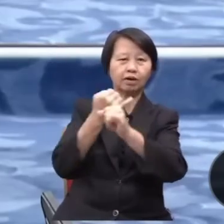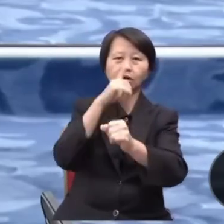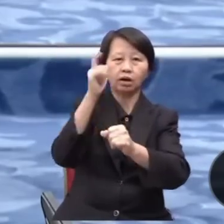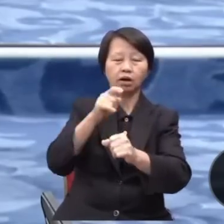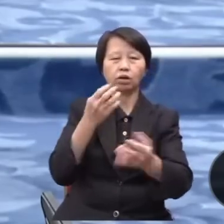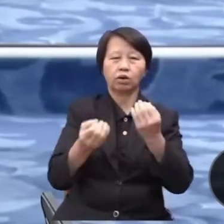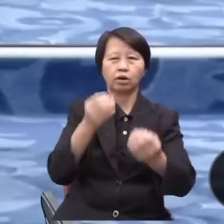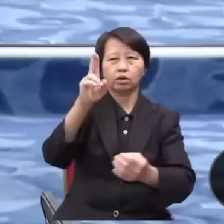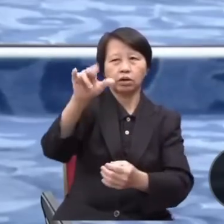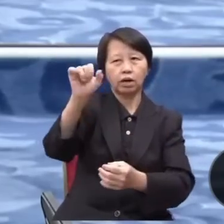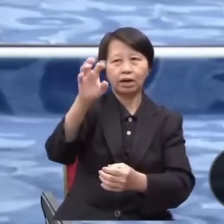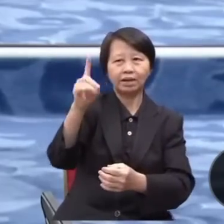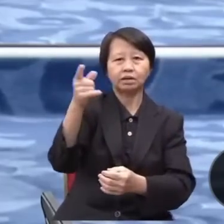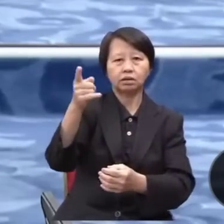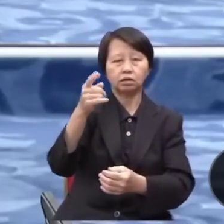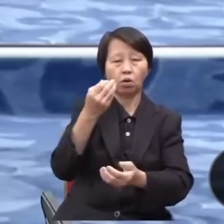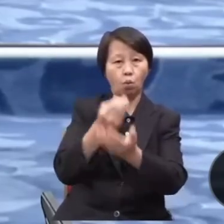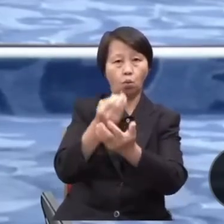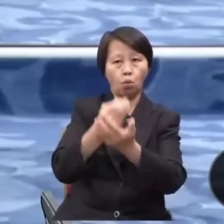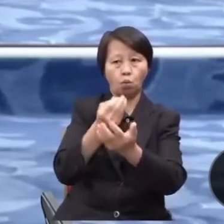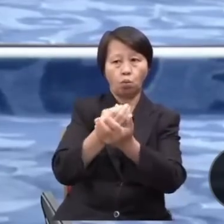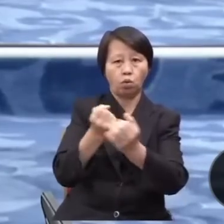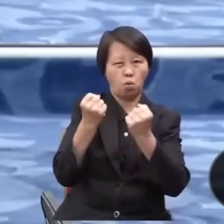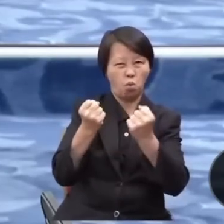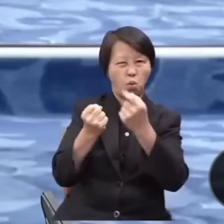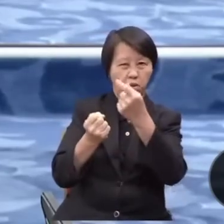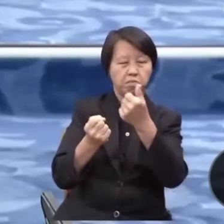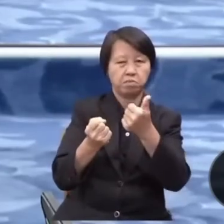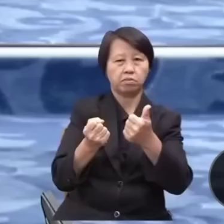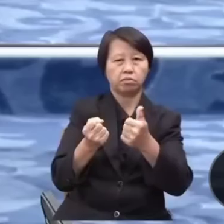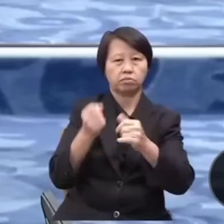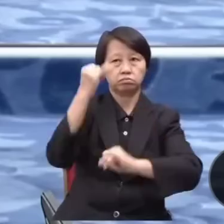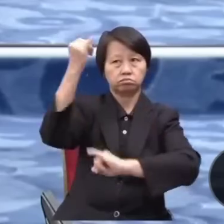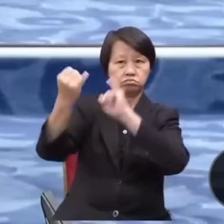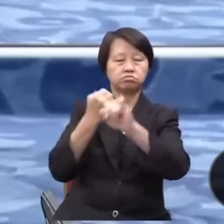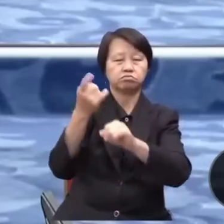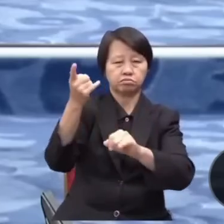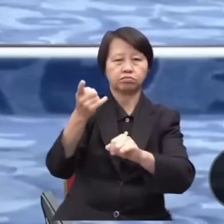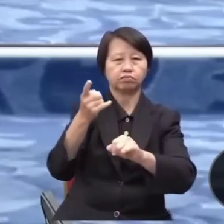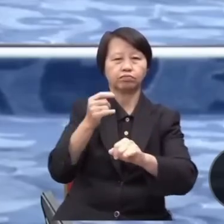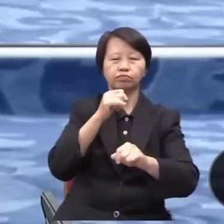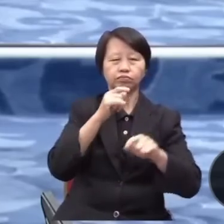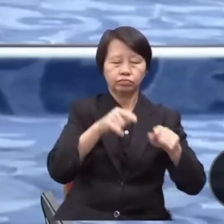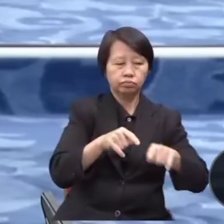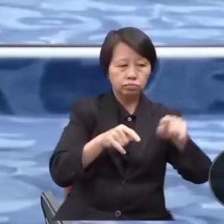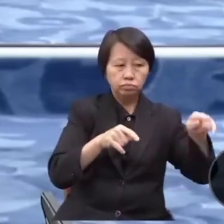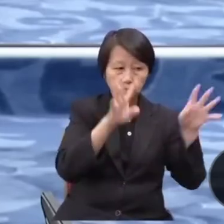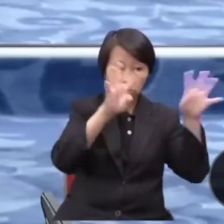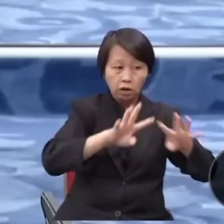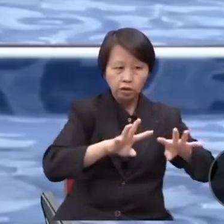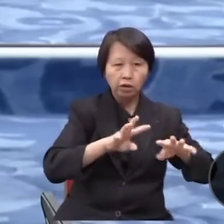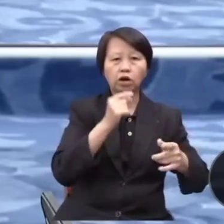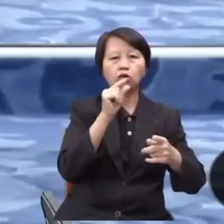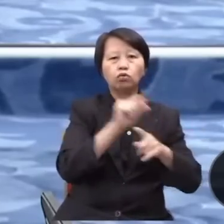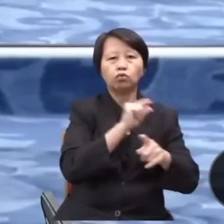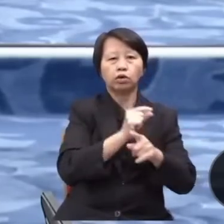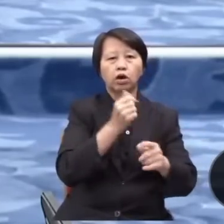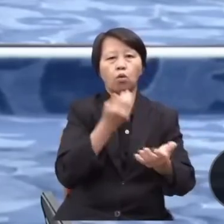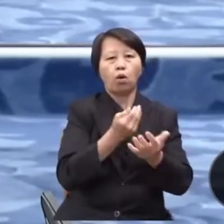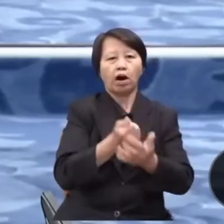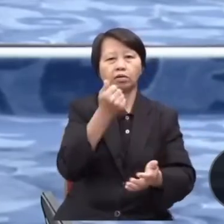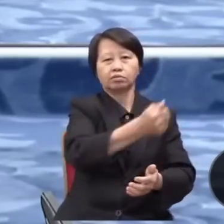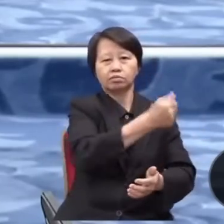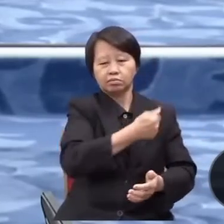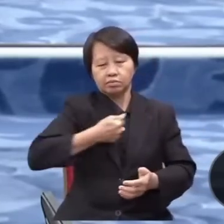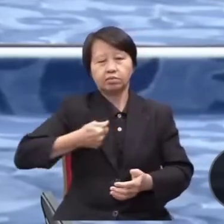itu masih mata wang yang agak kukuh di antara bangsa. Jadi saya setuju, pertama soal